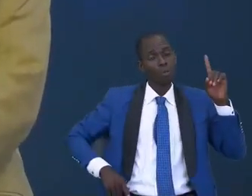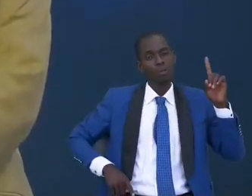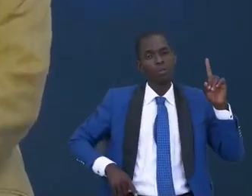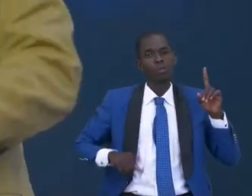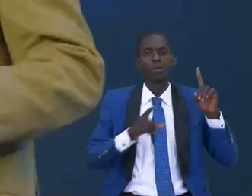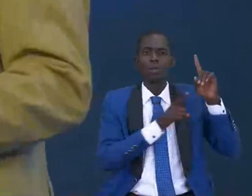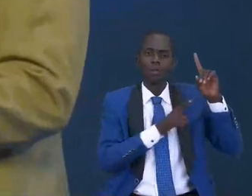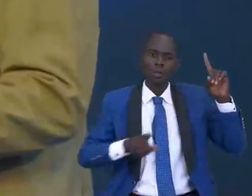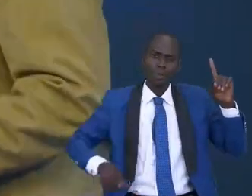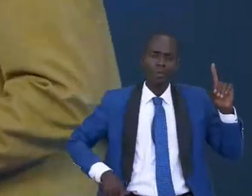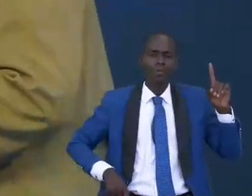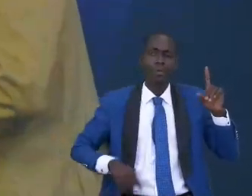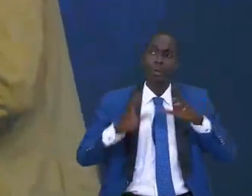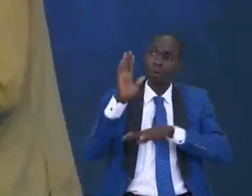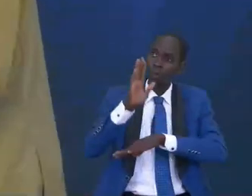Rabouni,